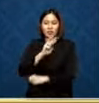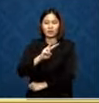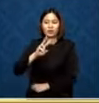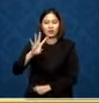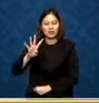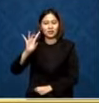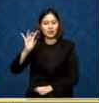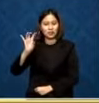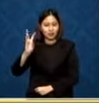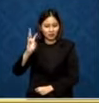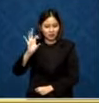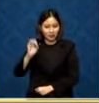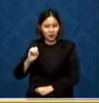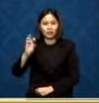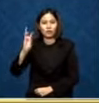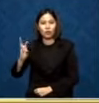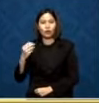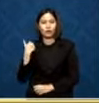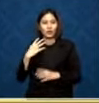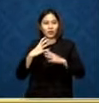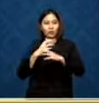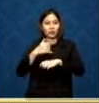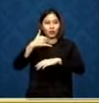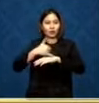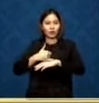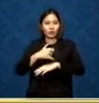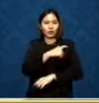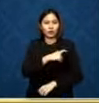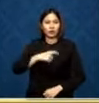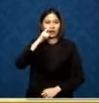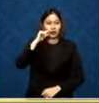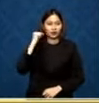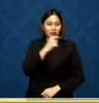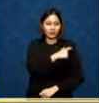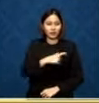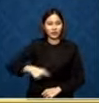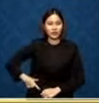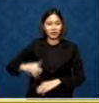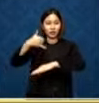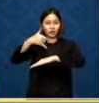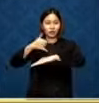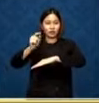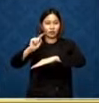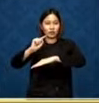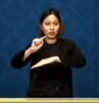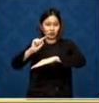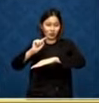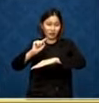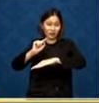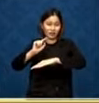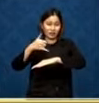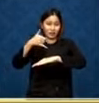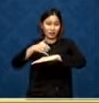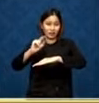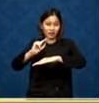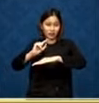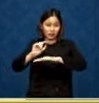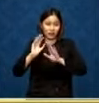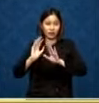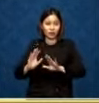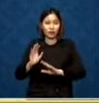และยังมีอนุสาวรีย์พระเจ้าตากสินมหาราชนะครับตามประวัติศาสตร์พื้นที่บริเวณนี้ได้เป็นที่ประทับพักแรมก่อน